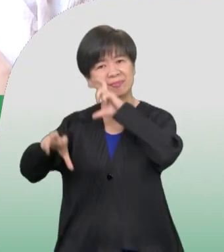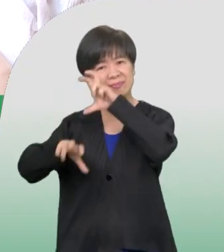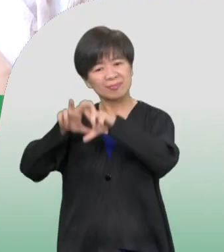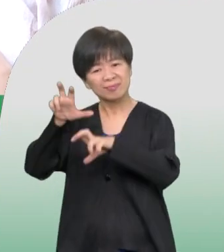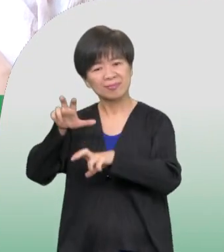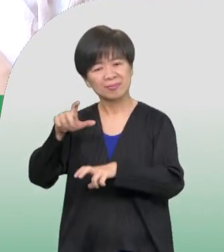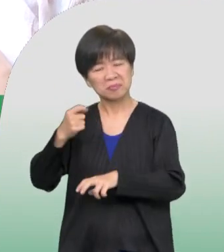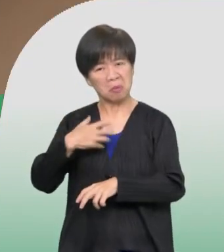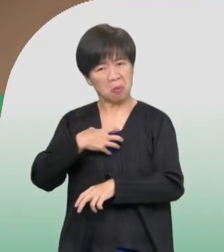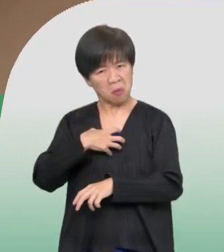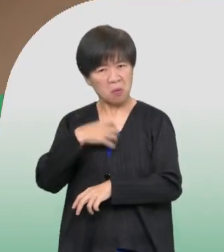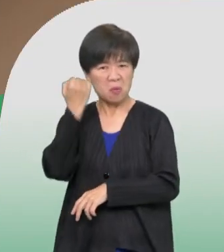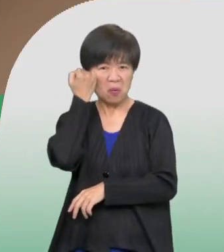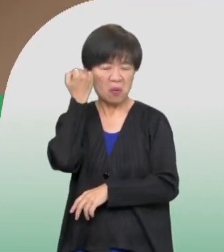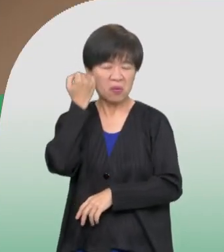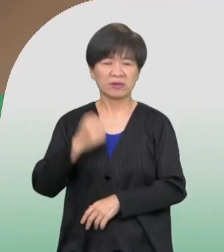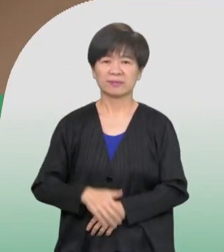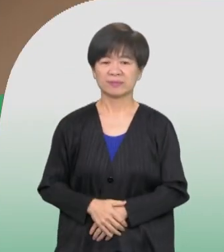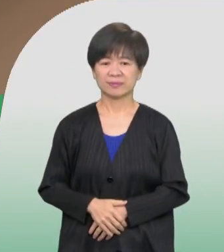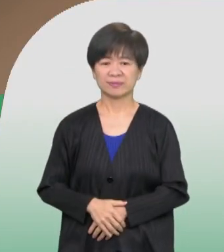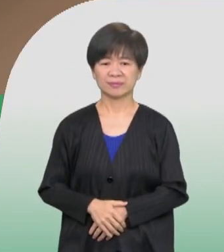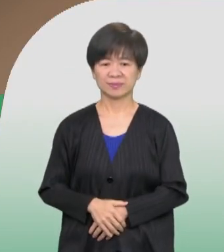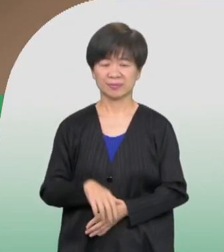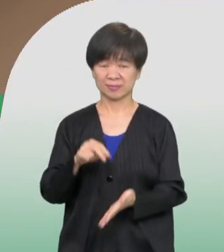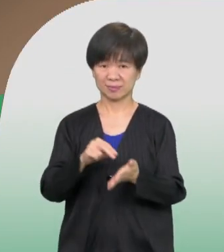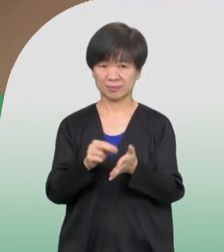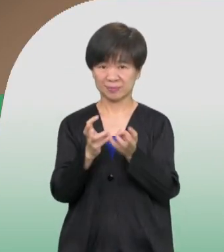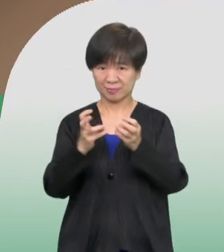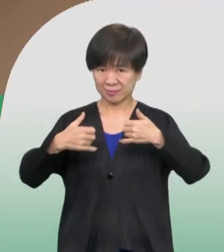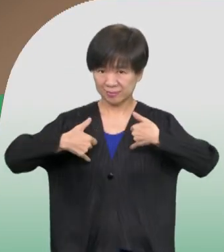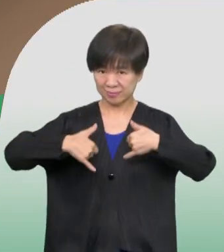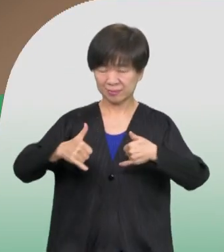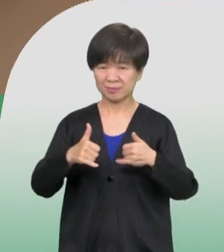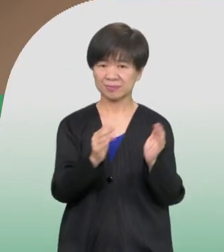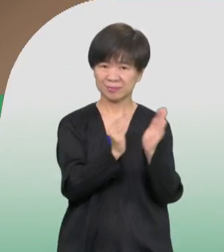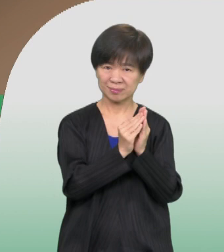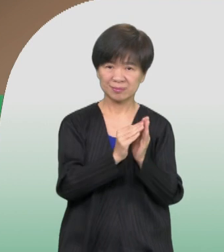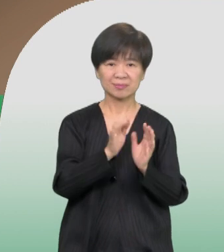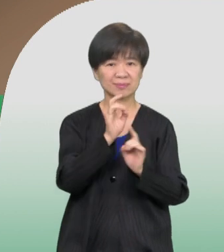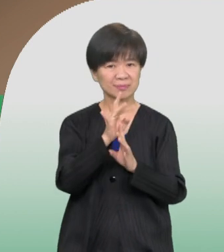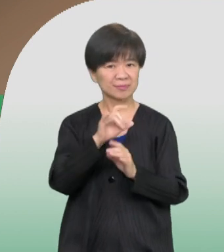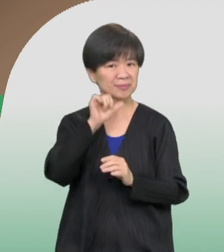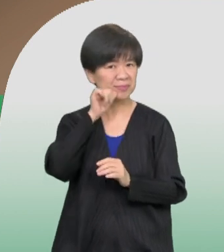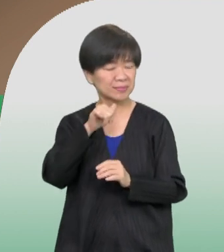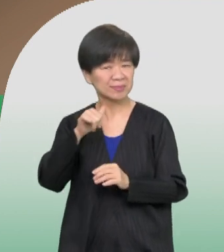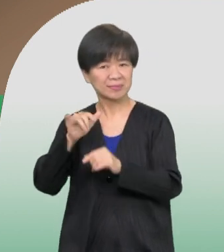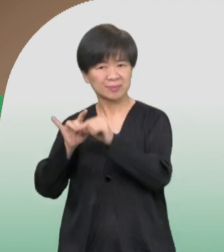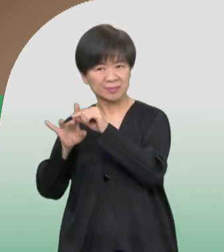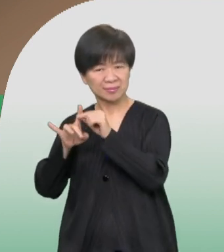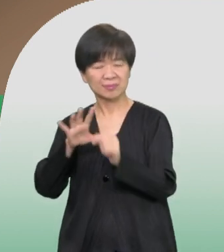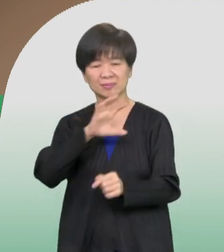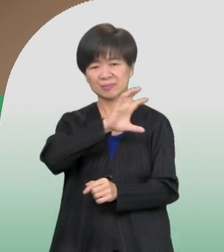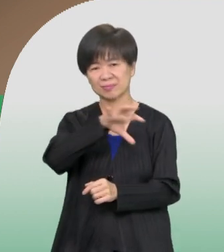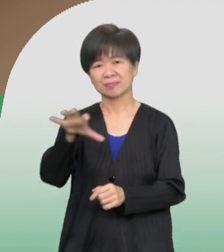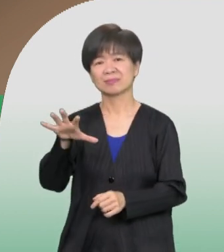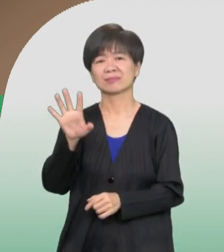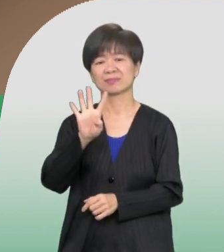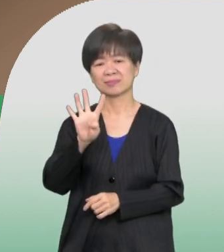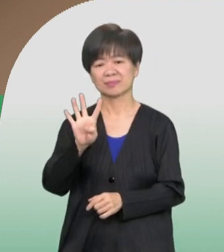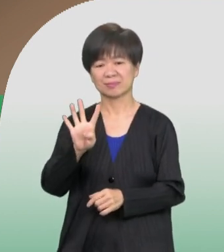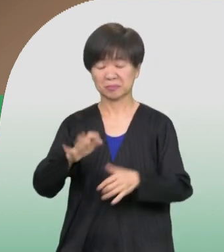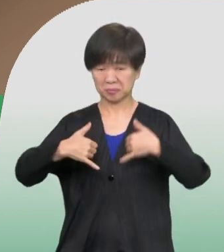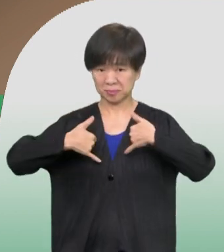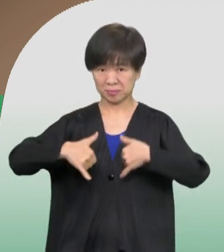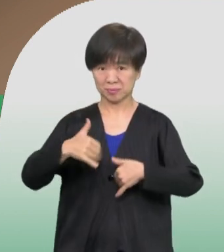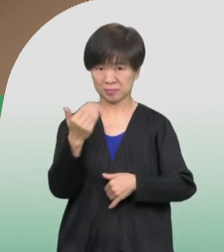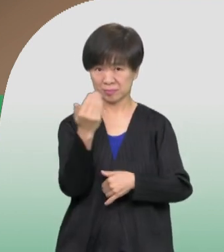它有一点挑战性。 这下种植线路会经过桃园、新竹、苗栗、台中两四家人士，轨路总共